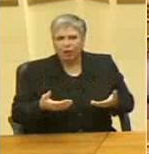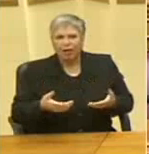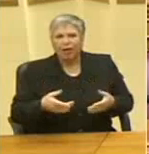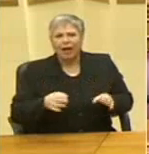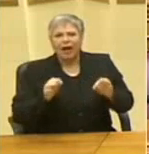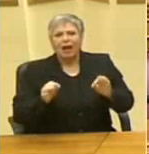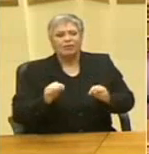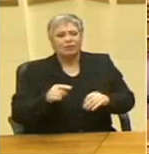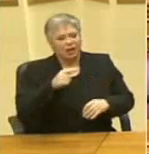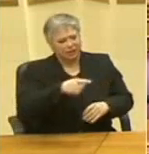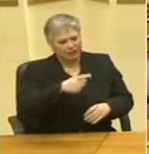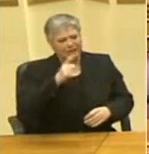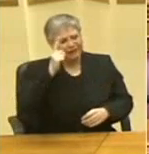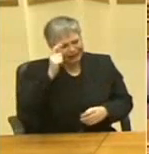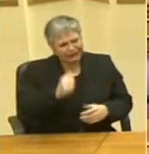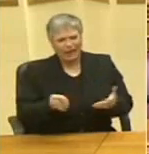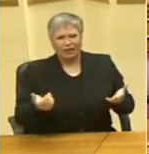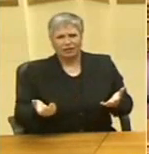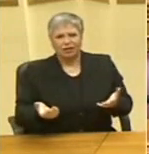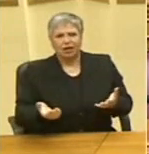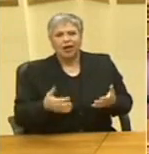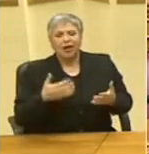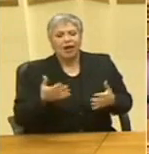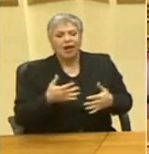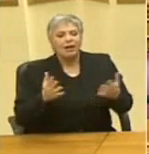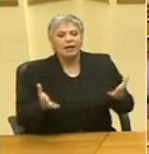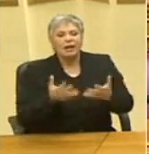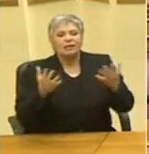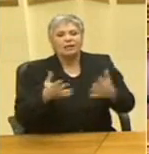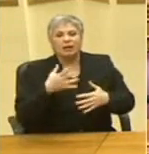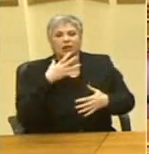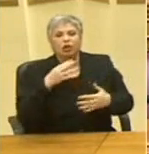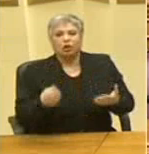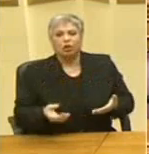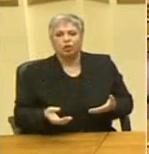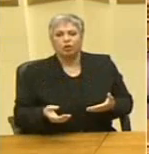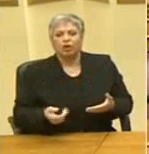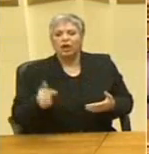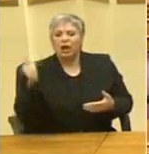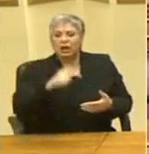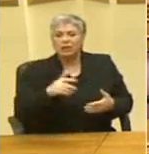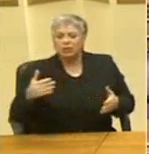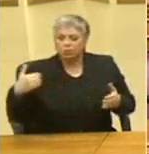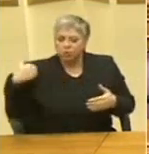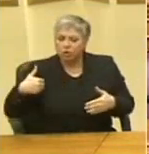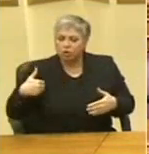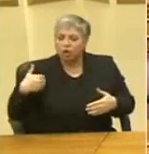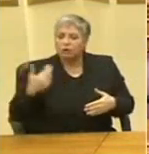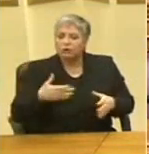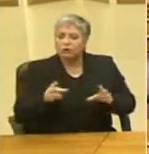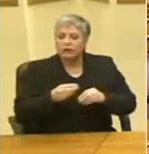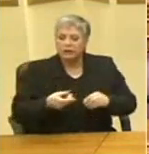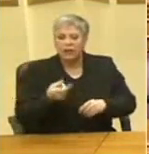από άγνοια, κάποιοι λόγοι σας οδήγησαν σε αυτό. Εσείς μιλούσατε από το πρωί στο βράδυ για την οικονομία. Από το πρωί στο βράδυ για τις